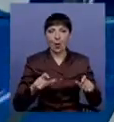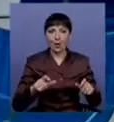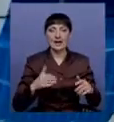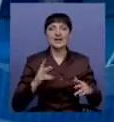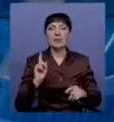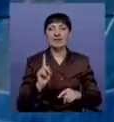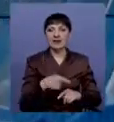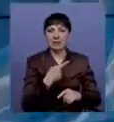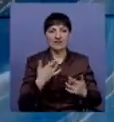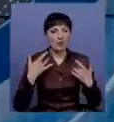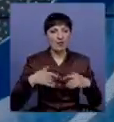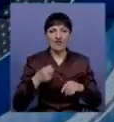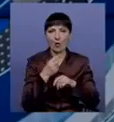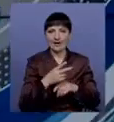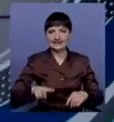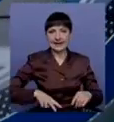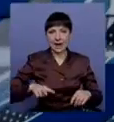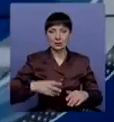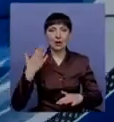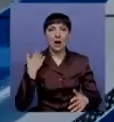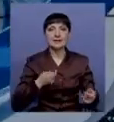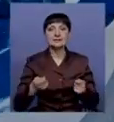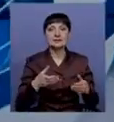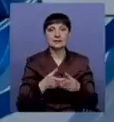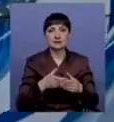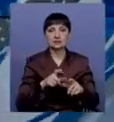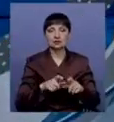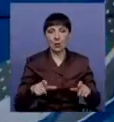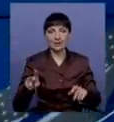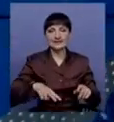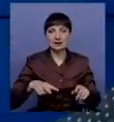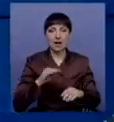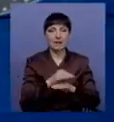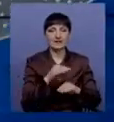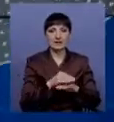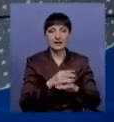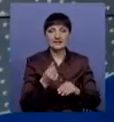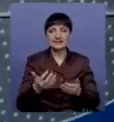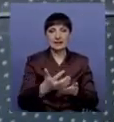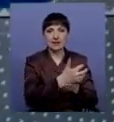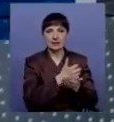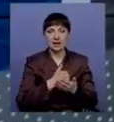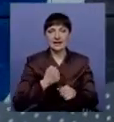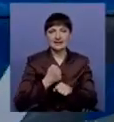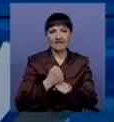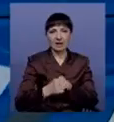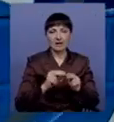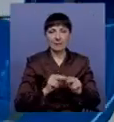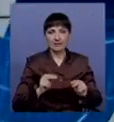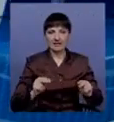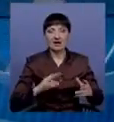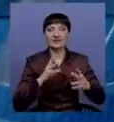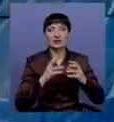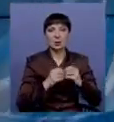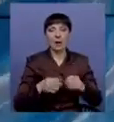и потребовали уволить директора. Ранее руководителя образовательного учреждения обвинили в поборах и давлении на преподавателей. В итоге